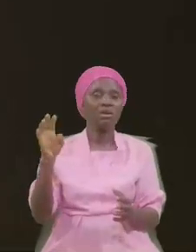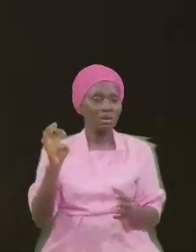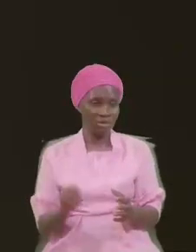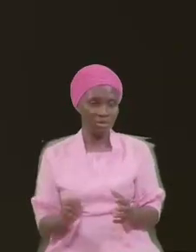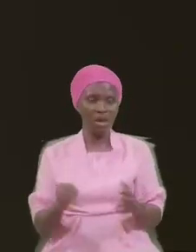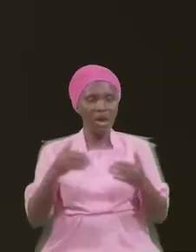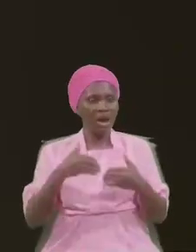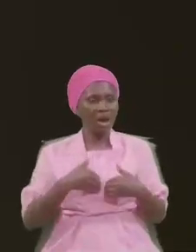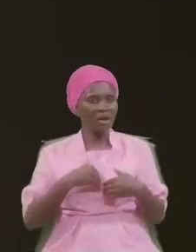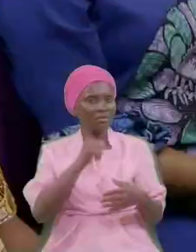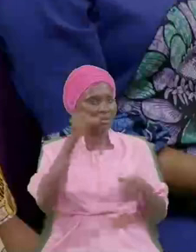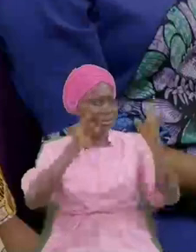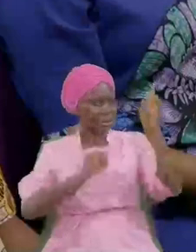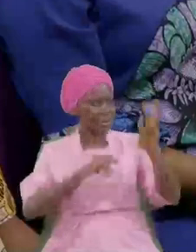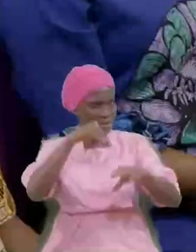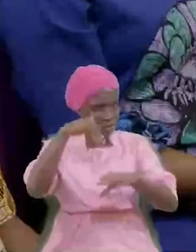Le Seigneur vous envoie.